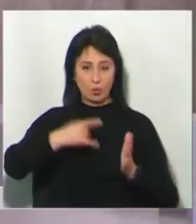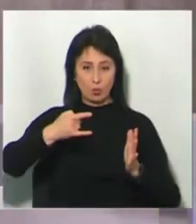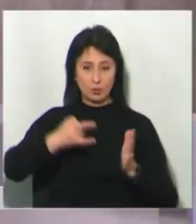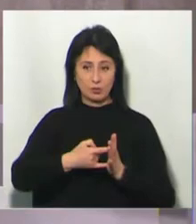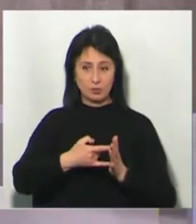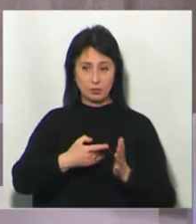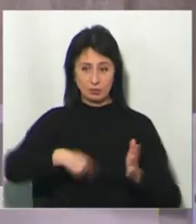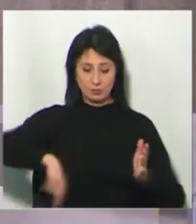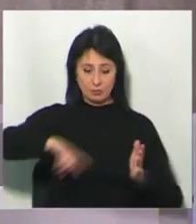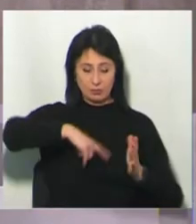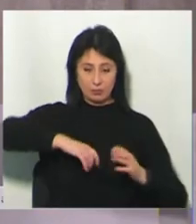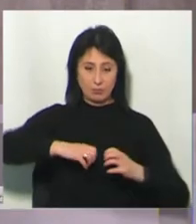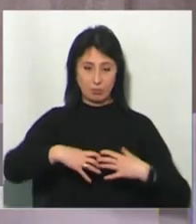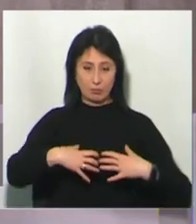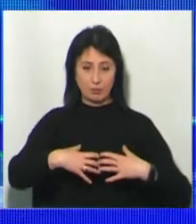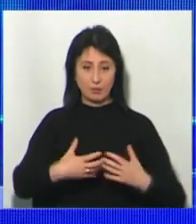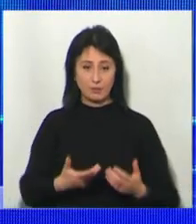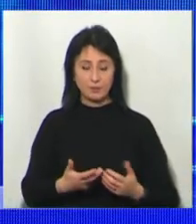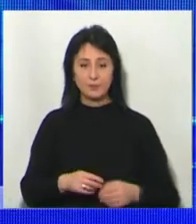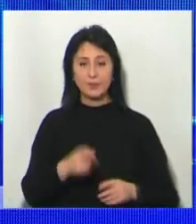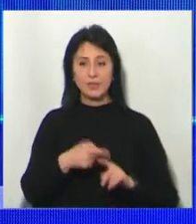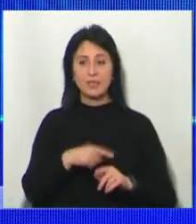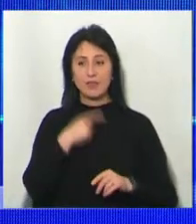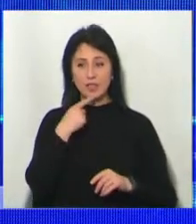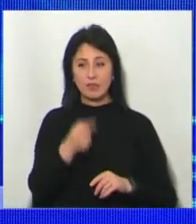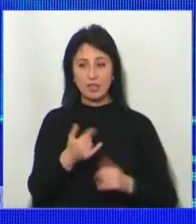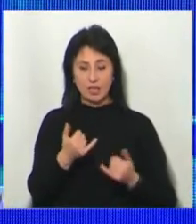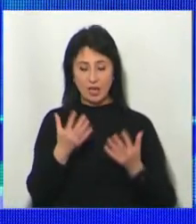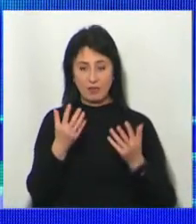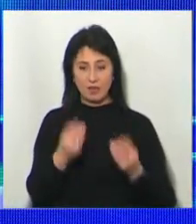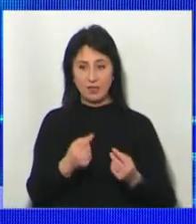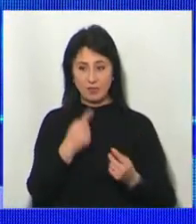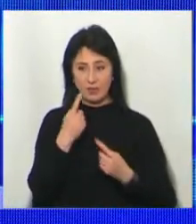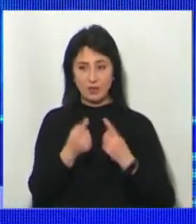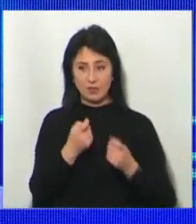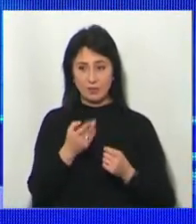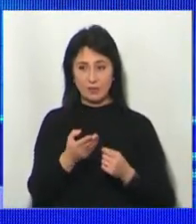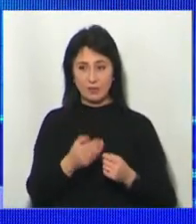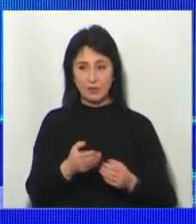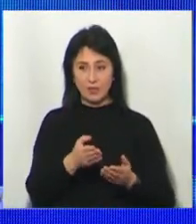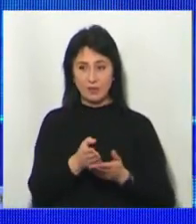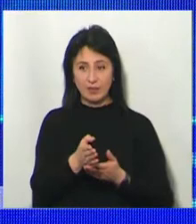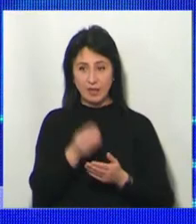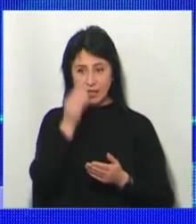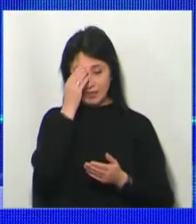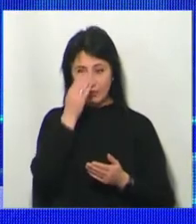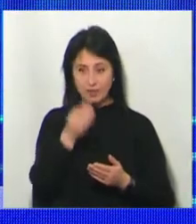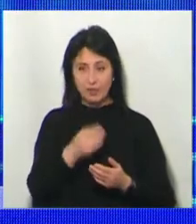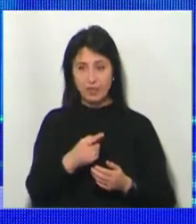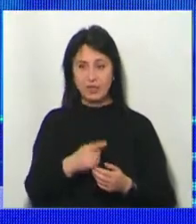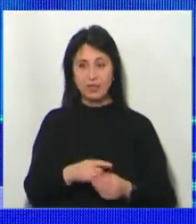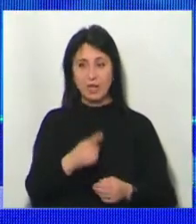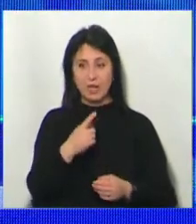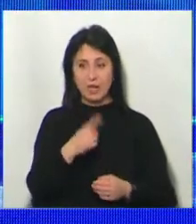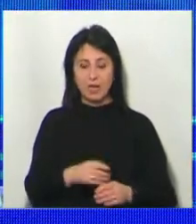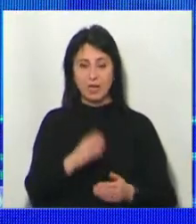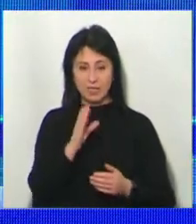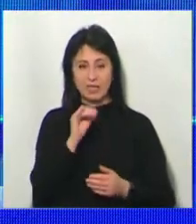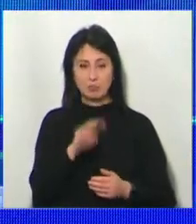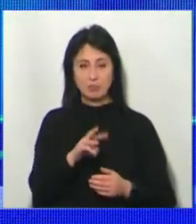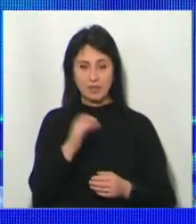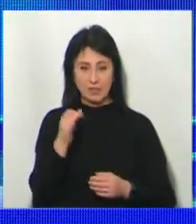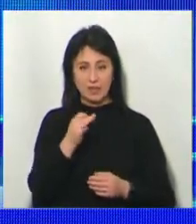წელის გარშემოწერილობის მომატება, ესე ვთქვათ დღევანდელი გადასახადიდან 102-98 სანტიმეტრი, რომელიც